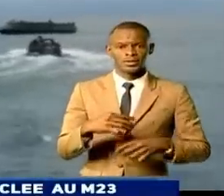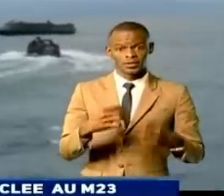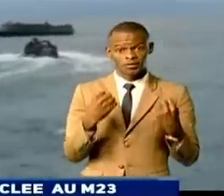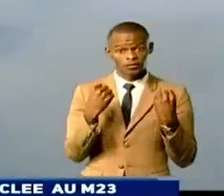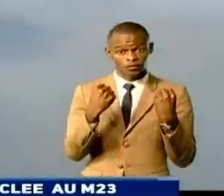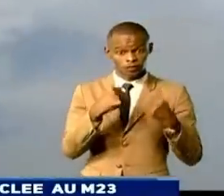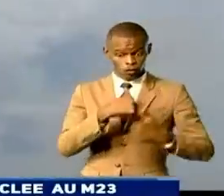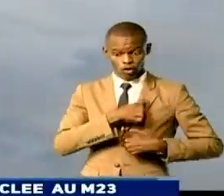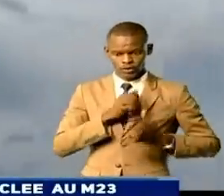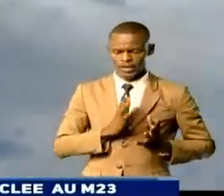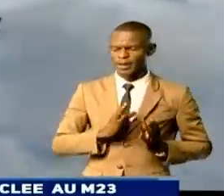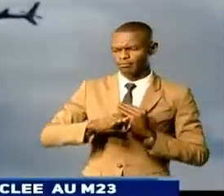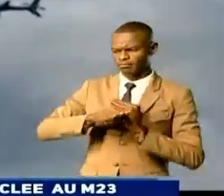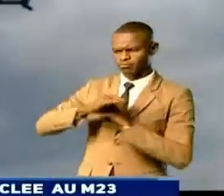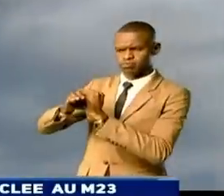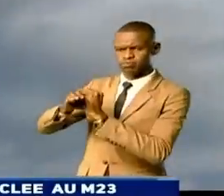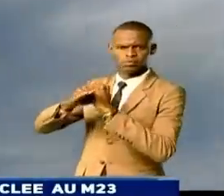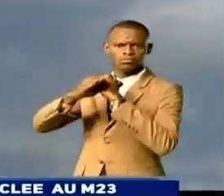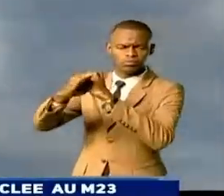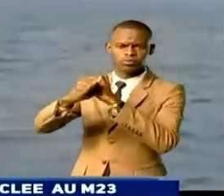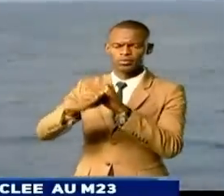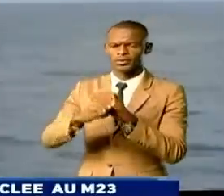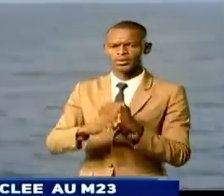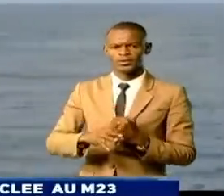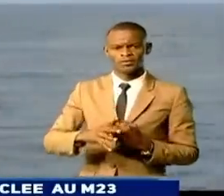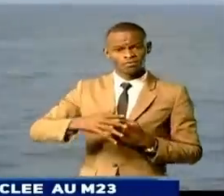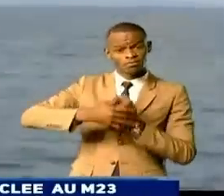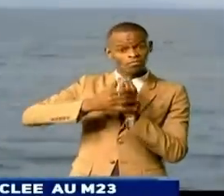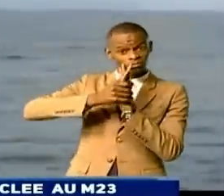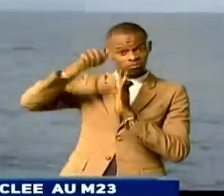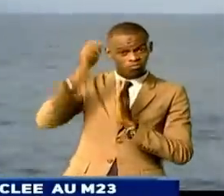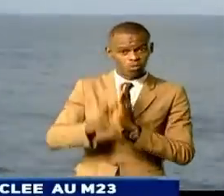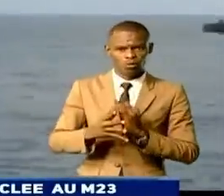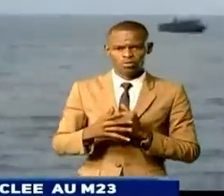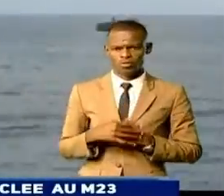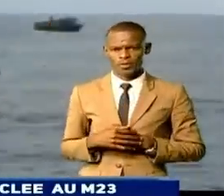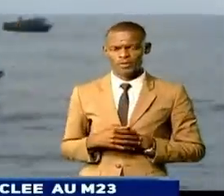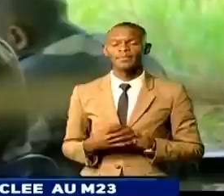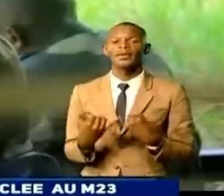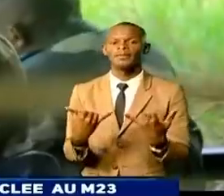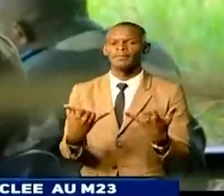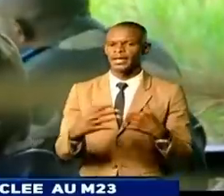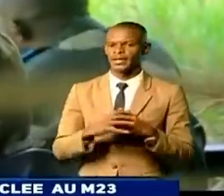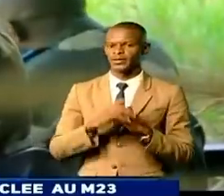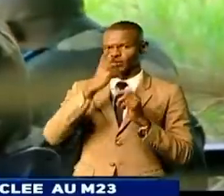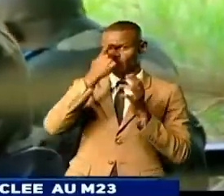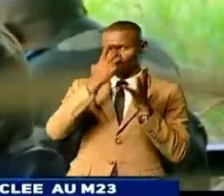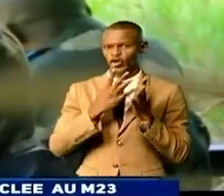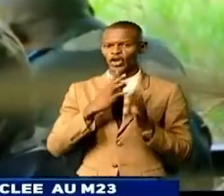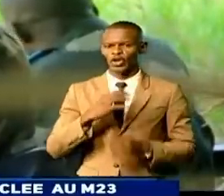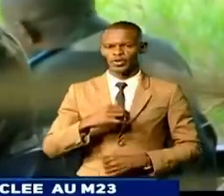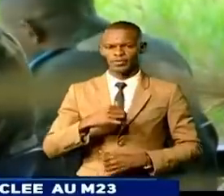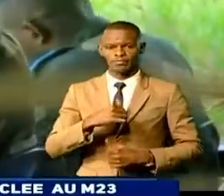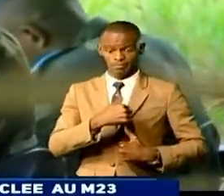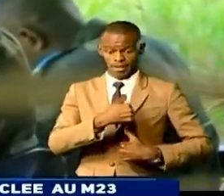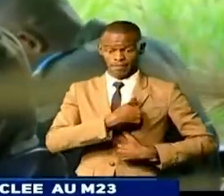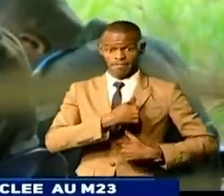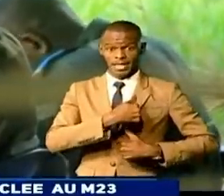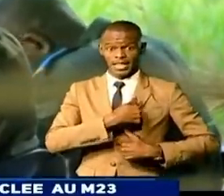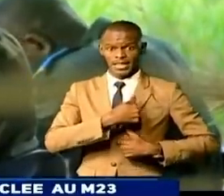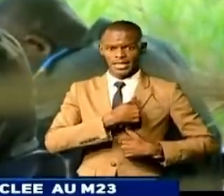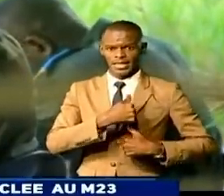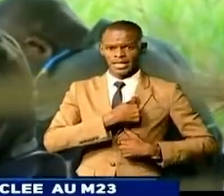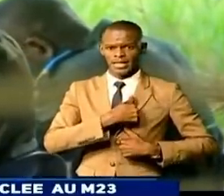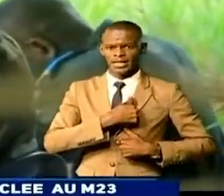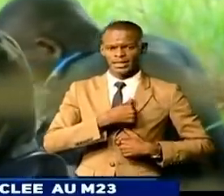manière professionnelle sur le terrain. À l'heure qu'il est, le gouverneur militaire a saisi le mécanisme conjoint de vérification